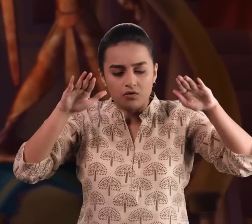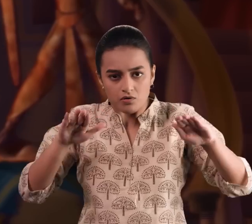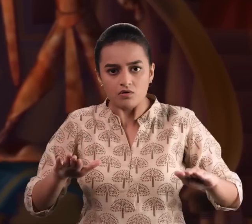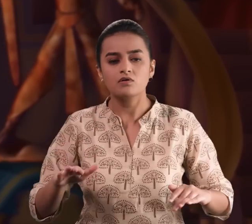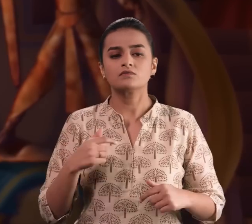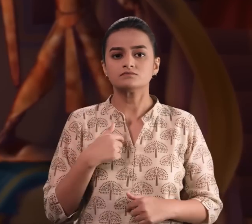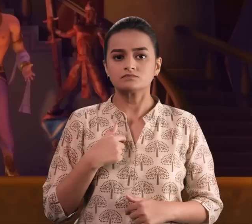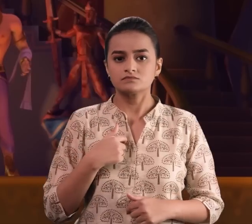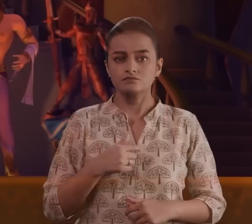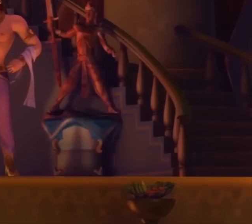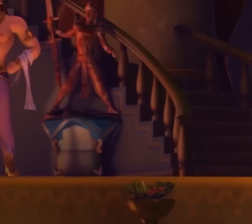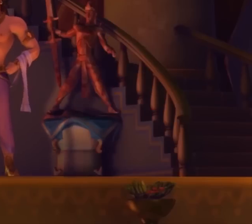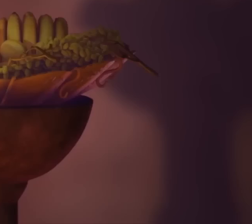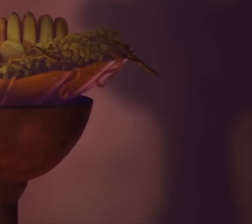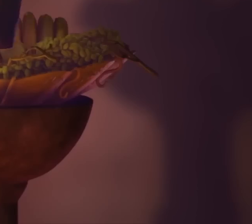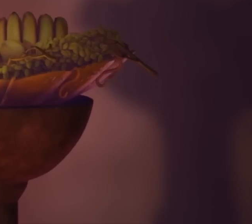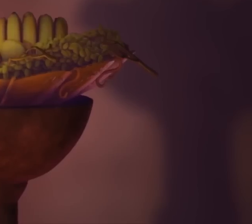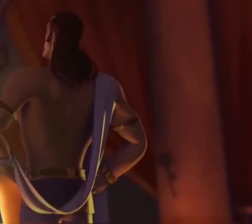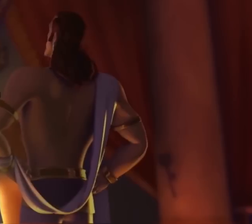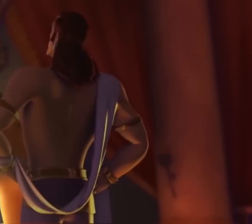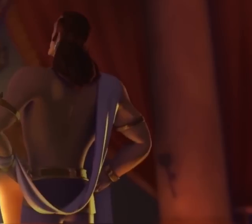उतारकर मुझे निश्चिंत कर दो।